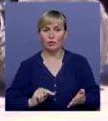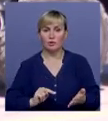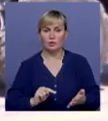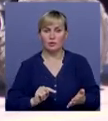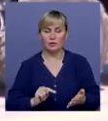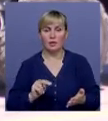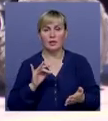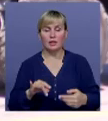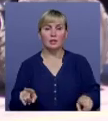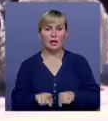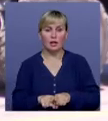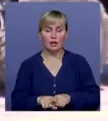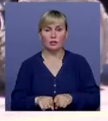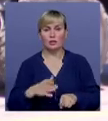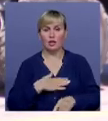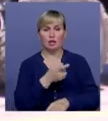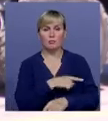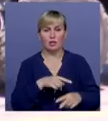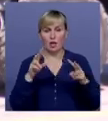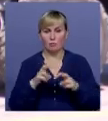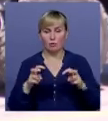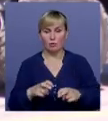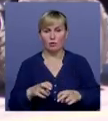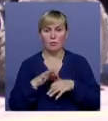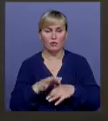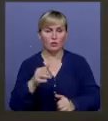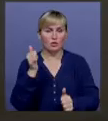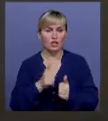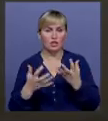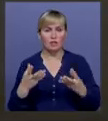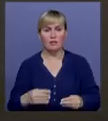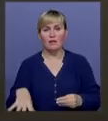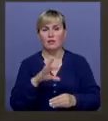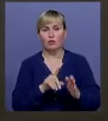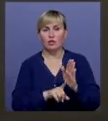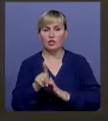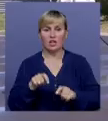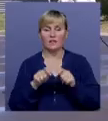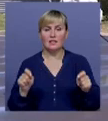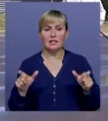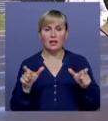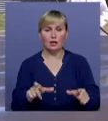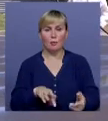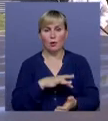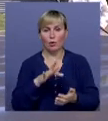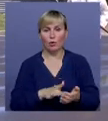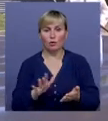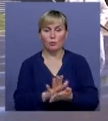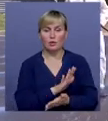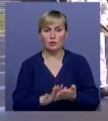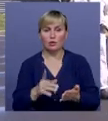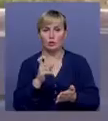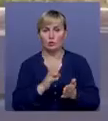дезинфекции. И также у нас медицинский осмотр проводится ежедневно. Всего с начала введения карантина по городу